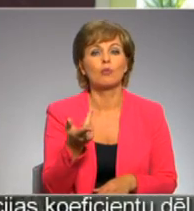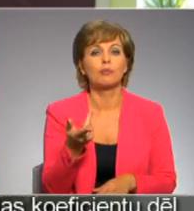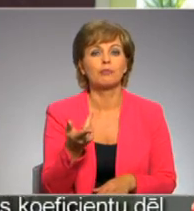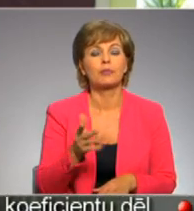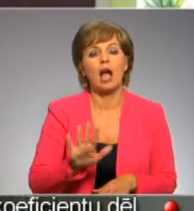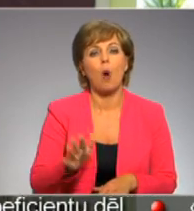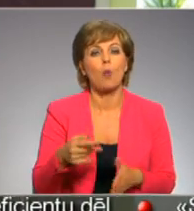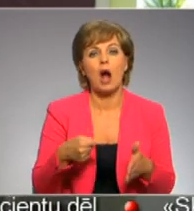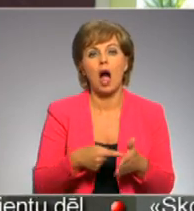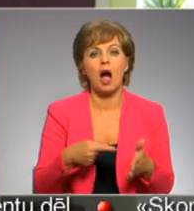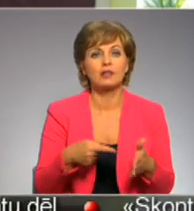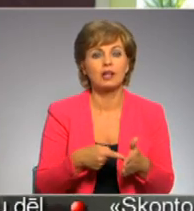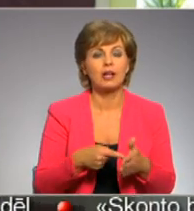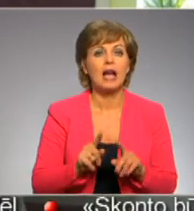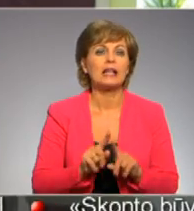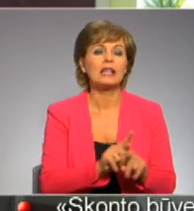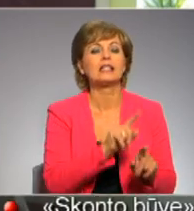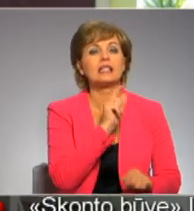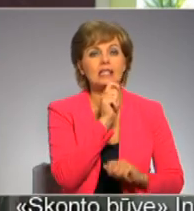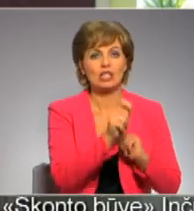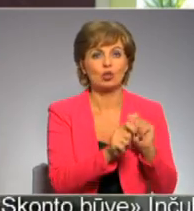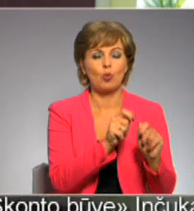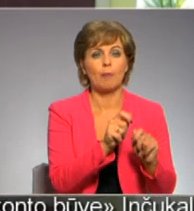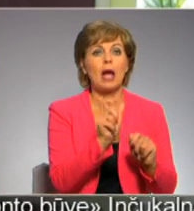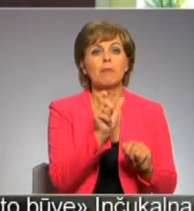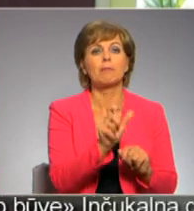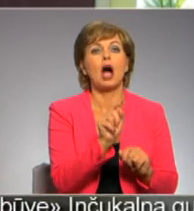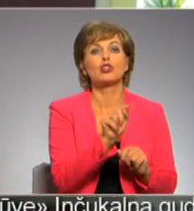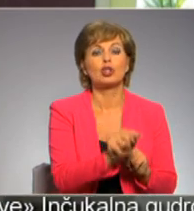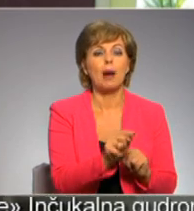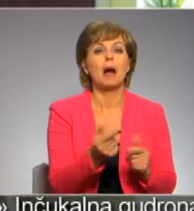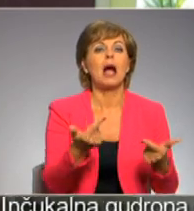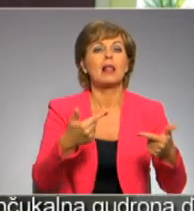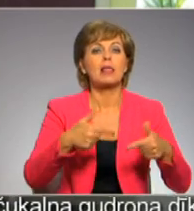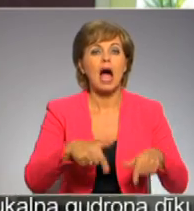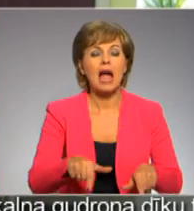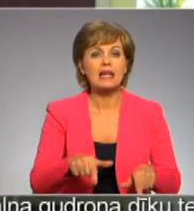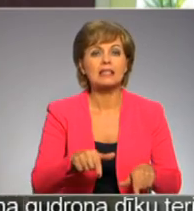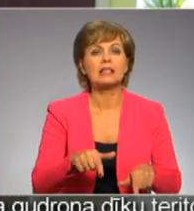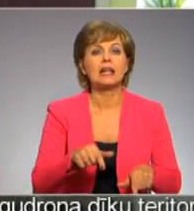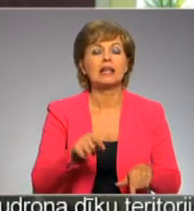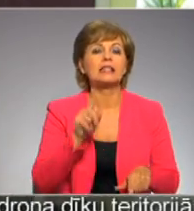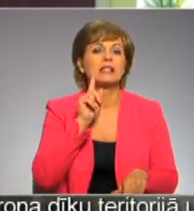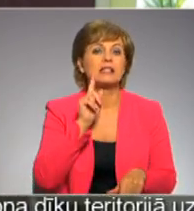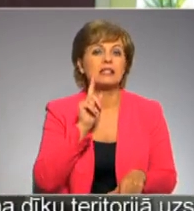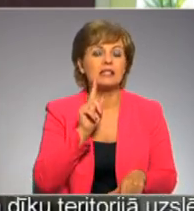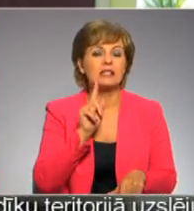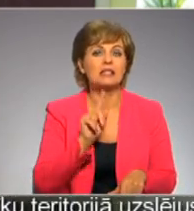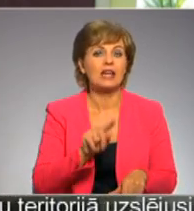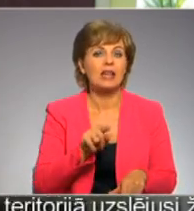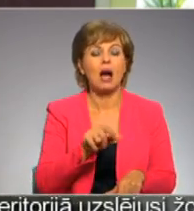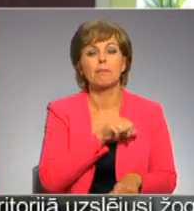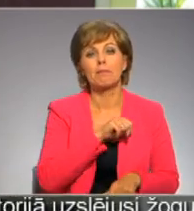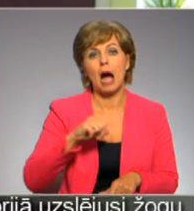kaut kādi līdzziedojumi paša tam, gan laika ziņā, gan tas, ka tu